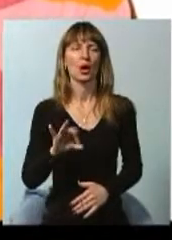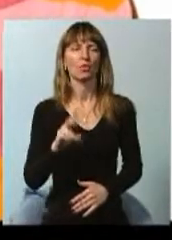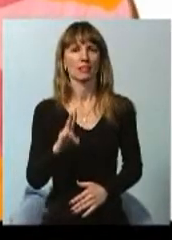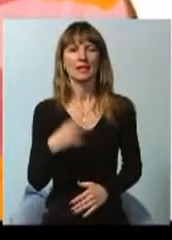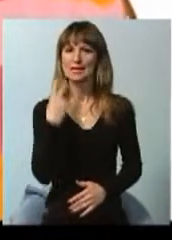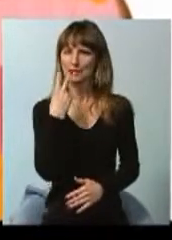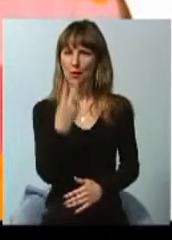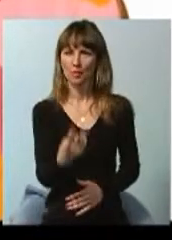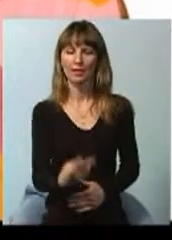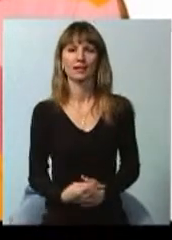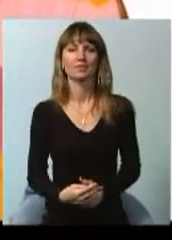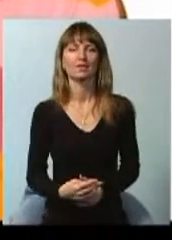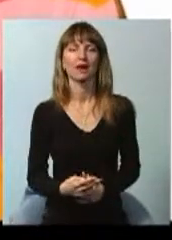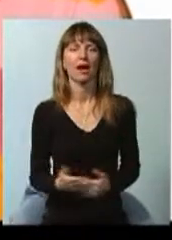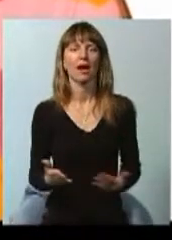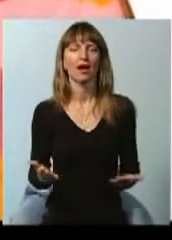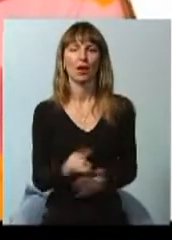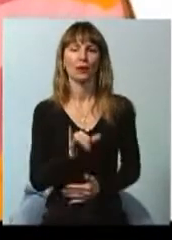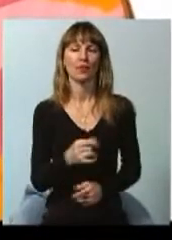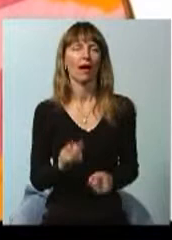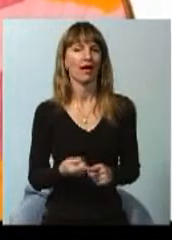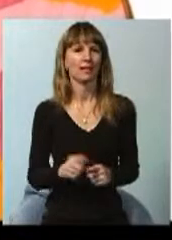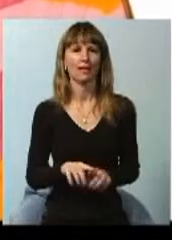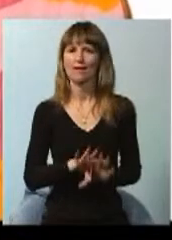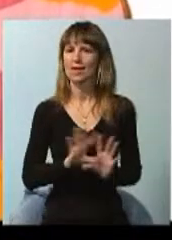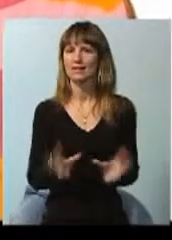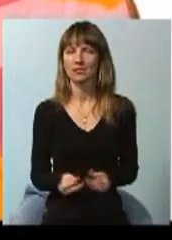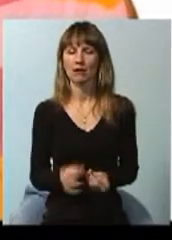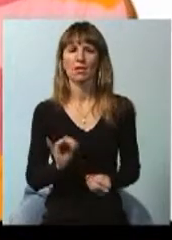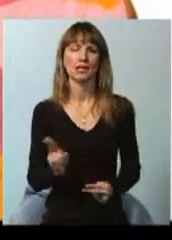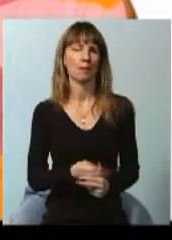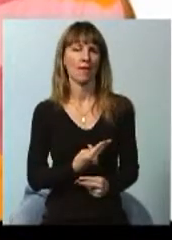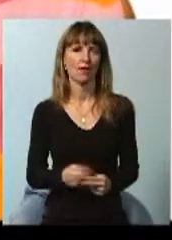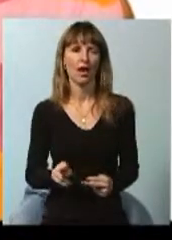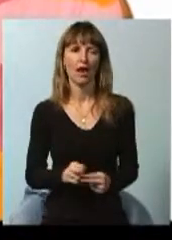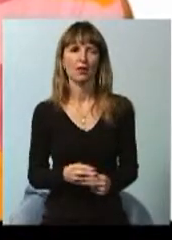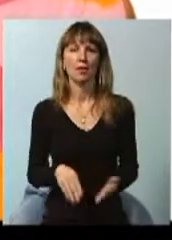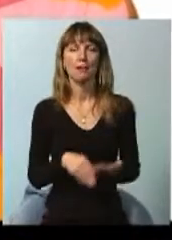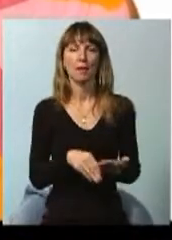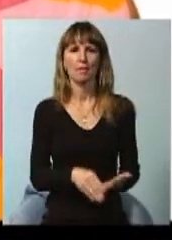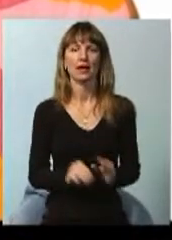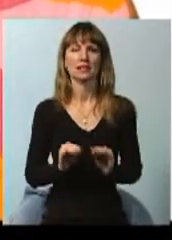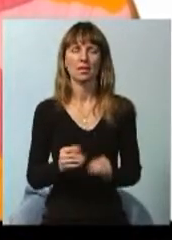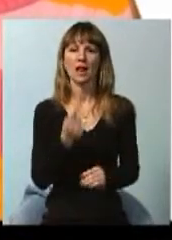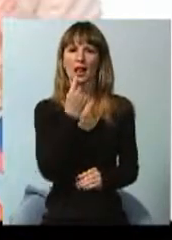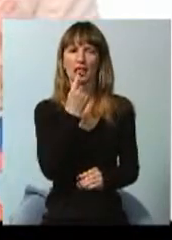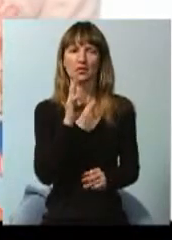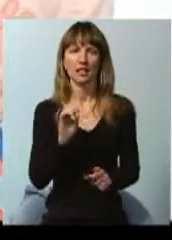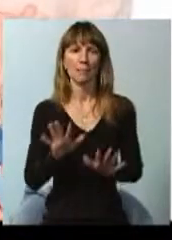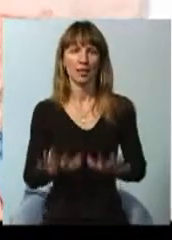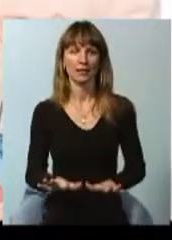смотрит, как у него это все, и исправляет. Помогает ставить язычок на